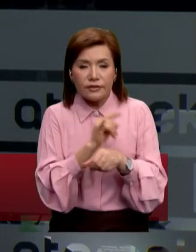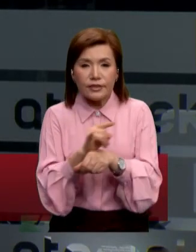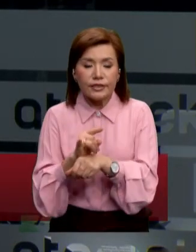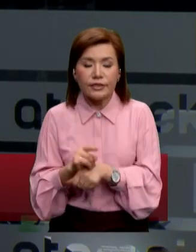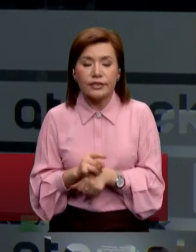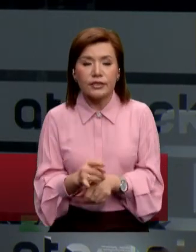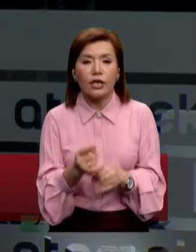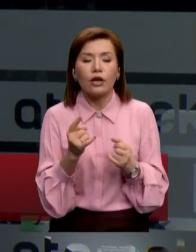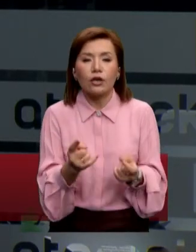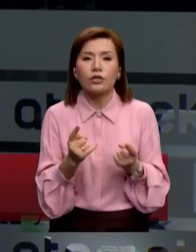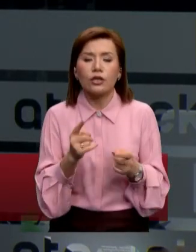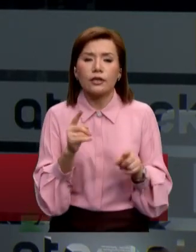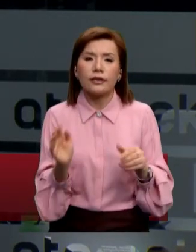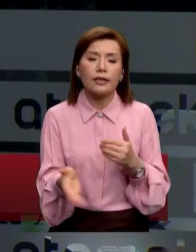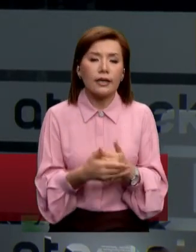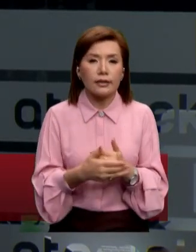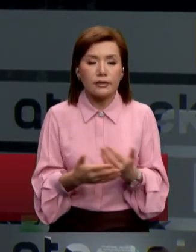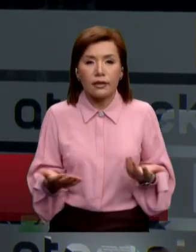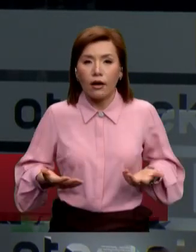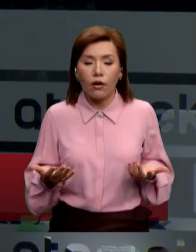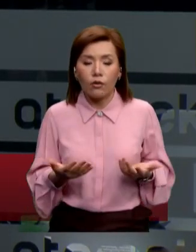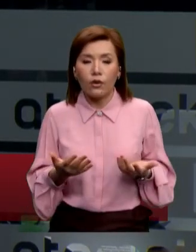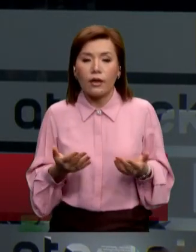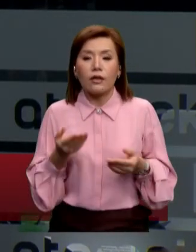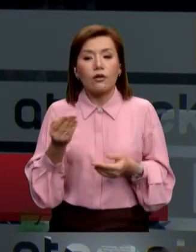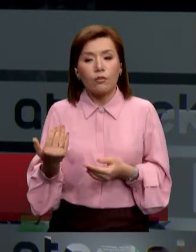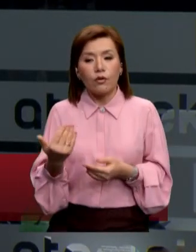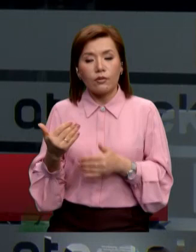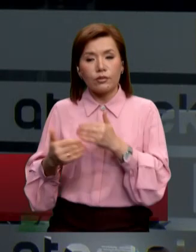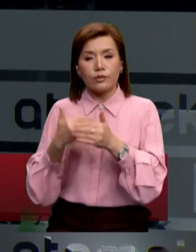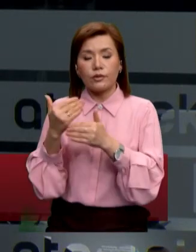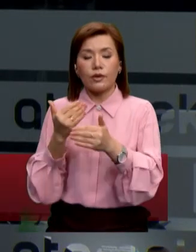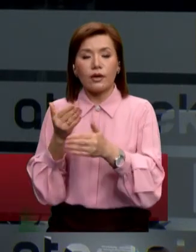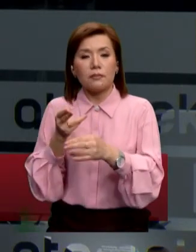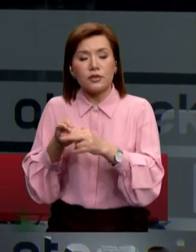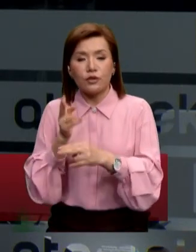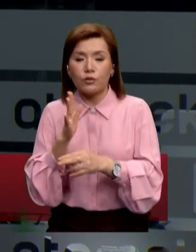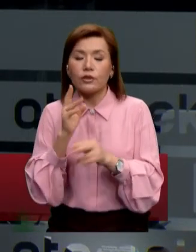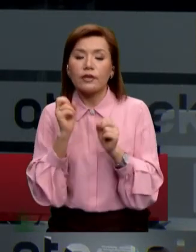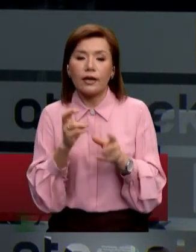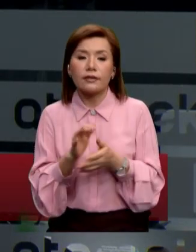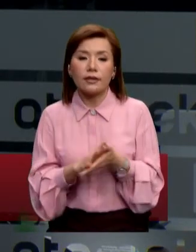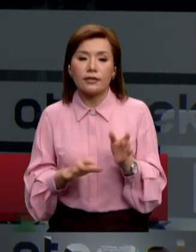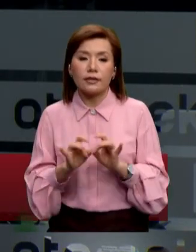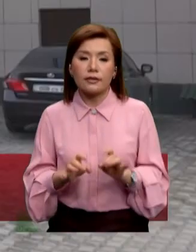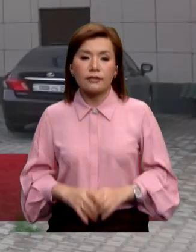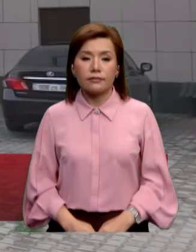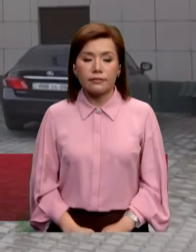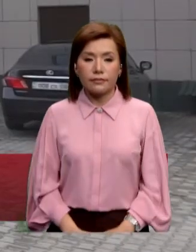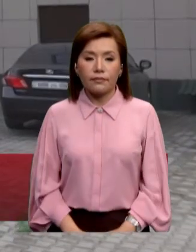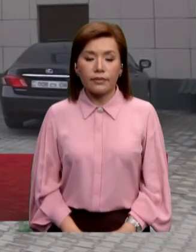Какое наказание грозит детям доирабаева и как это отразится на Карьере самого депутата Далее в сюжете